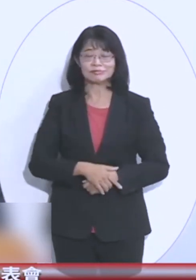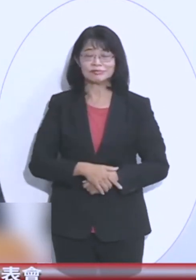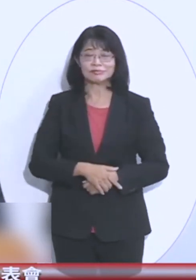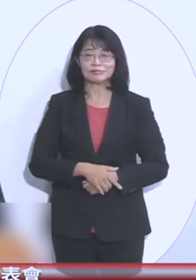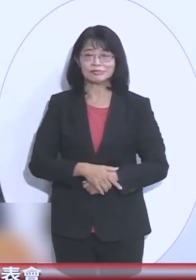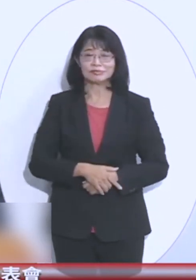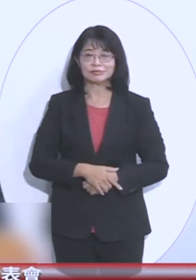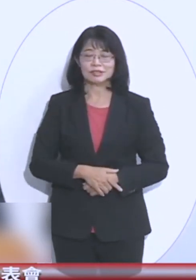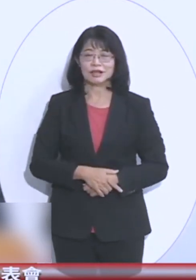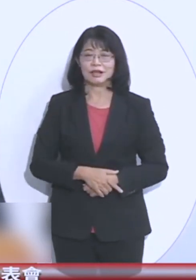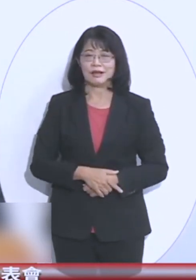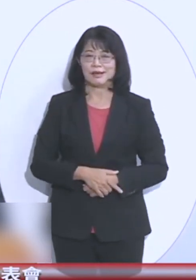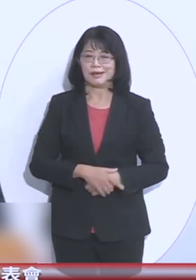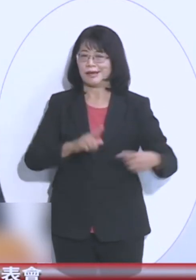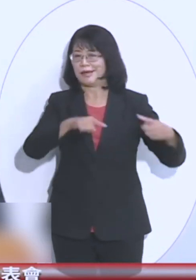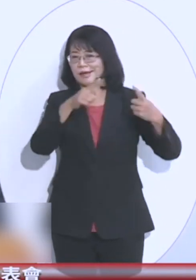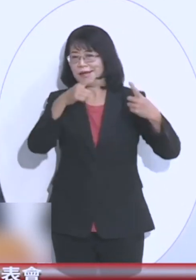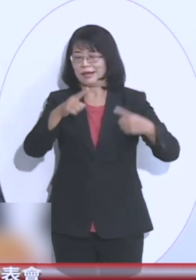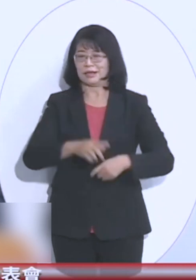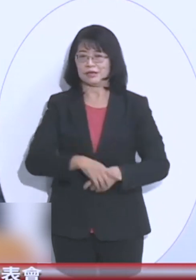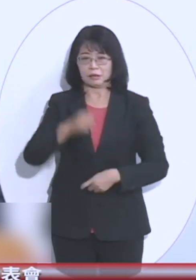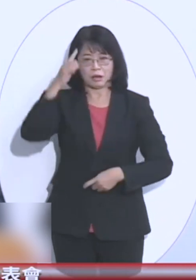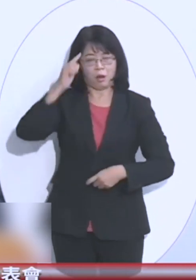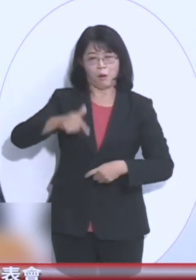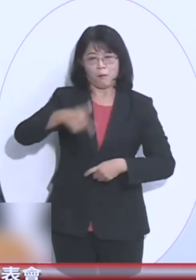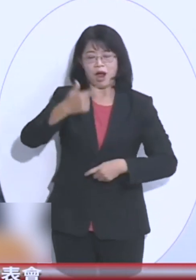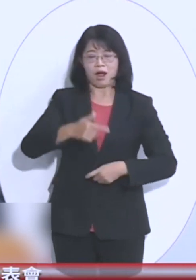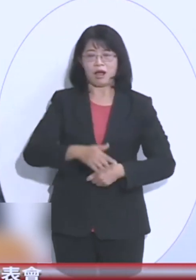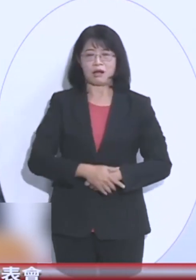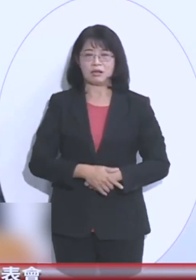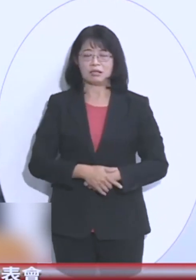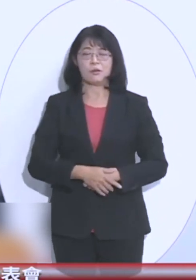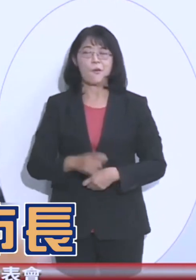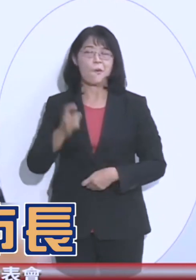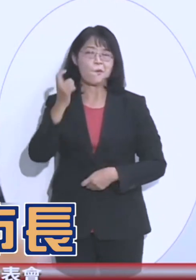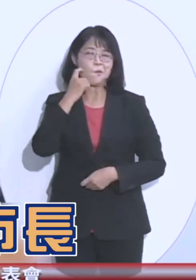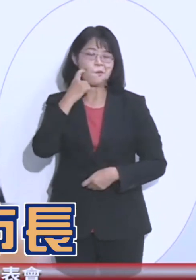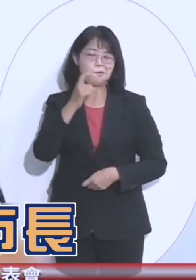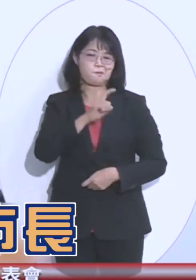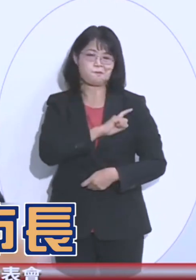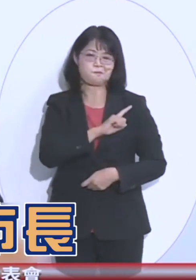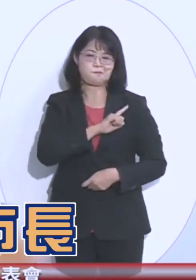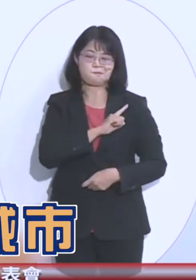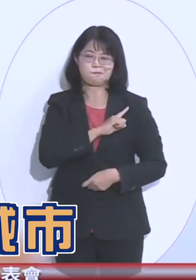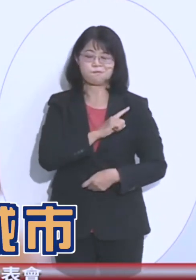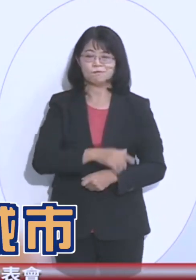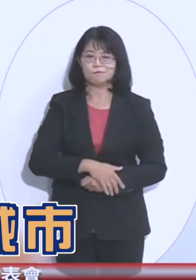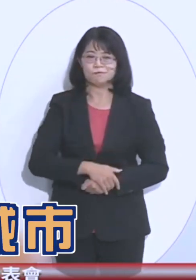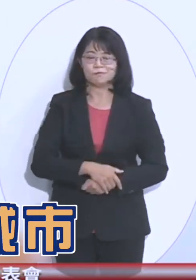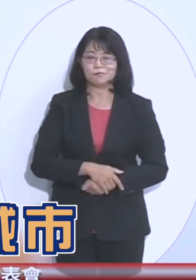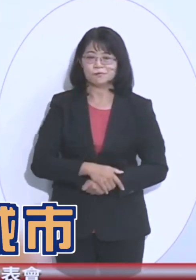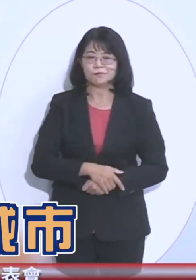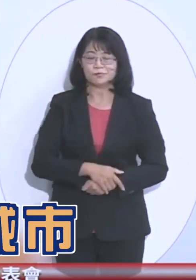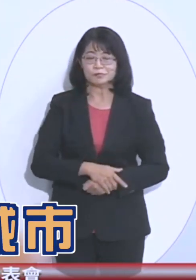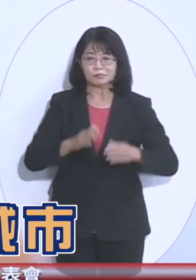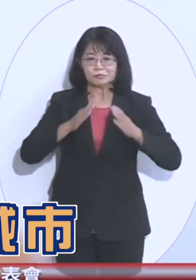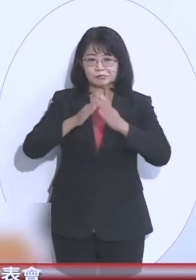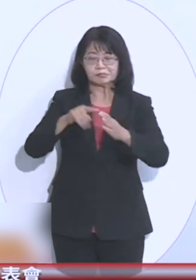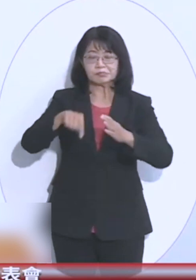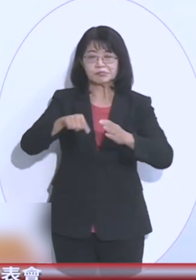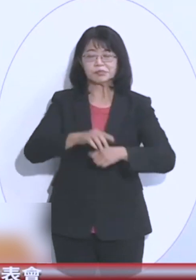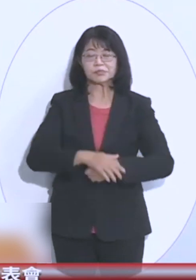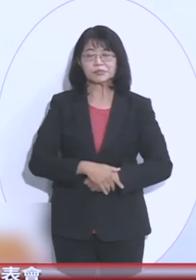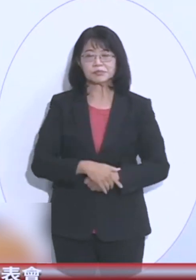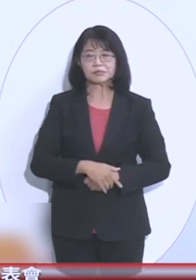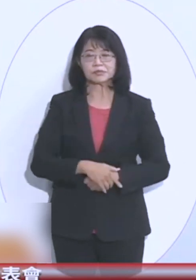骨，消遣民节。扮猪吃老虎，这不是咱的市长，因为咱这个城市